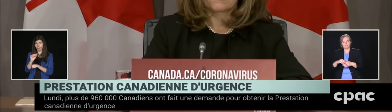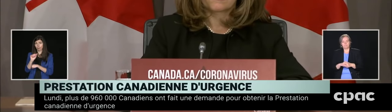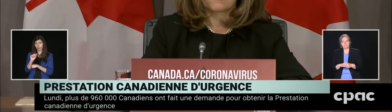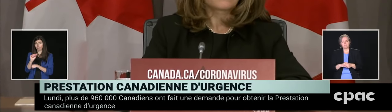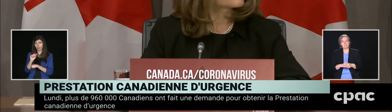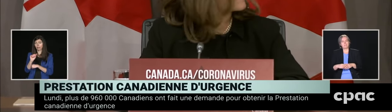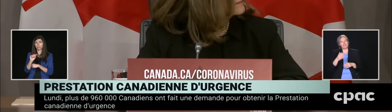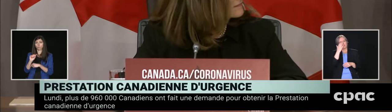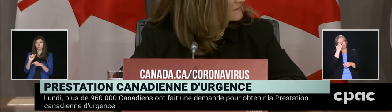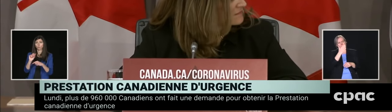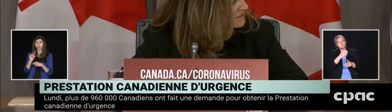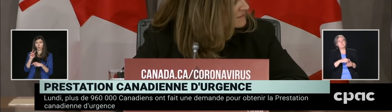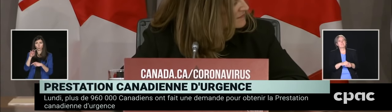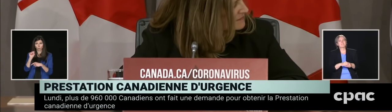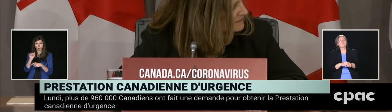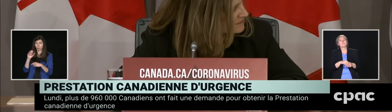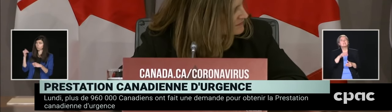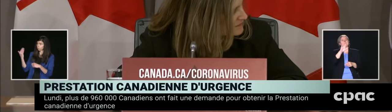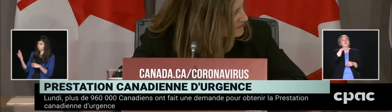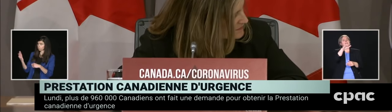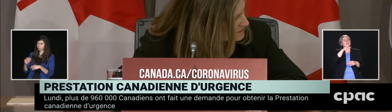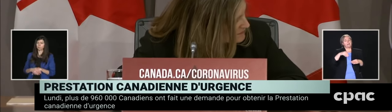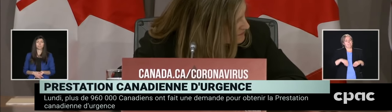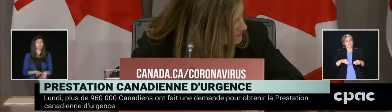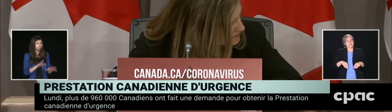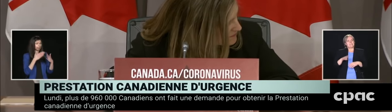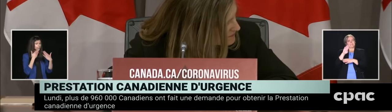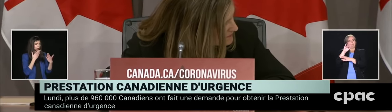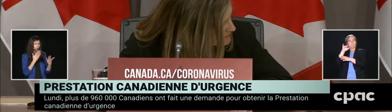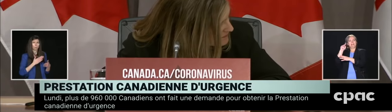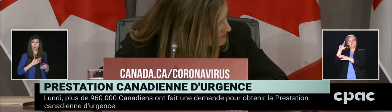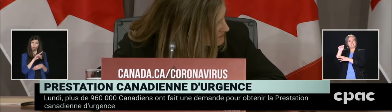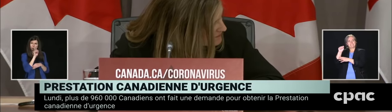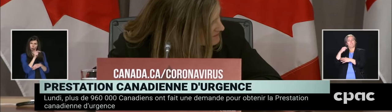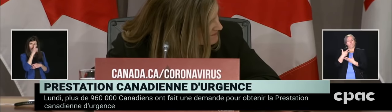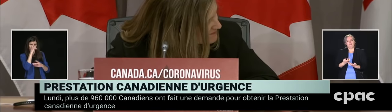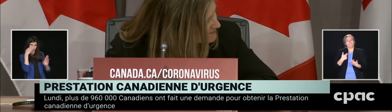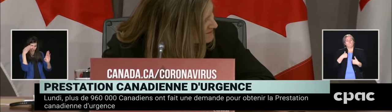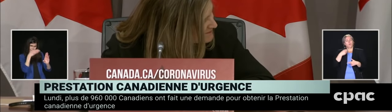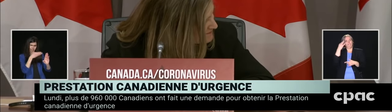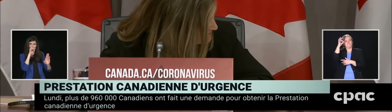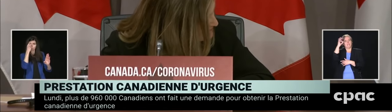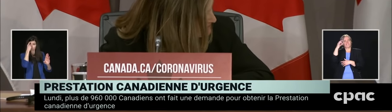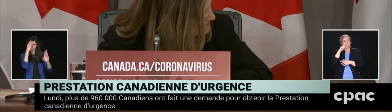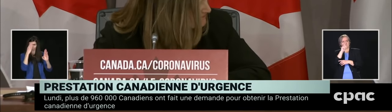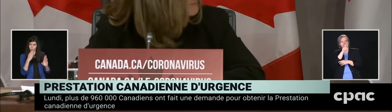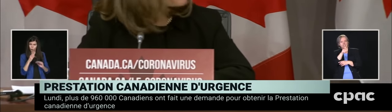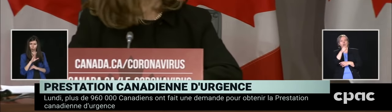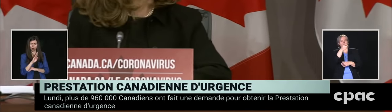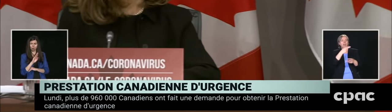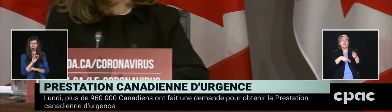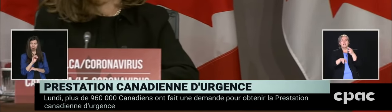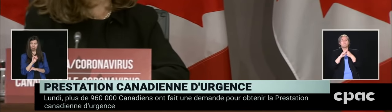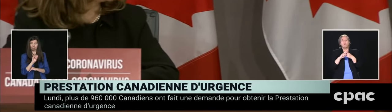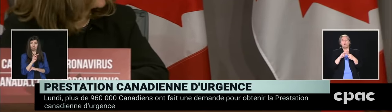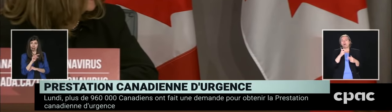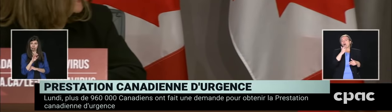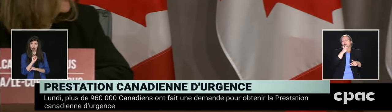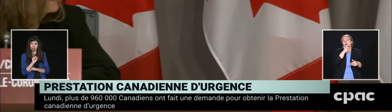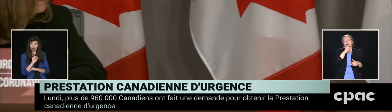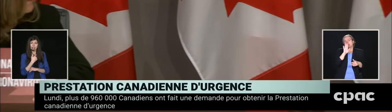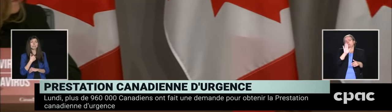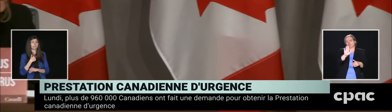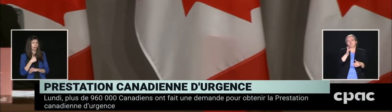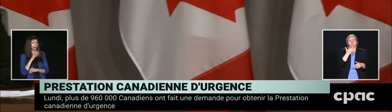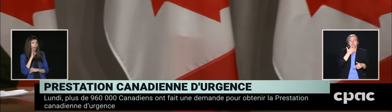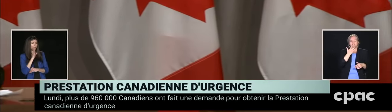ministre Bains. Je vais la poser en français, monsieur le ministre. Vous pouvez répondre en anglais si le cœur vous en dit. Je veux simplement